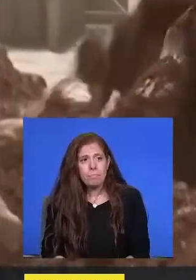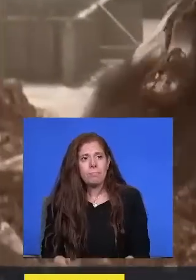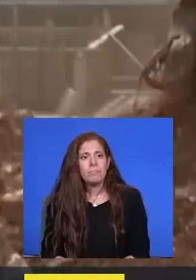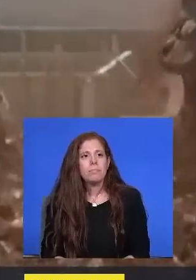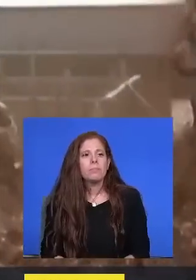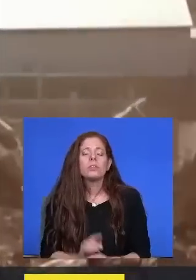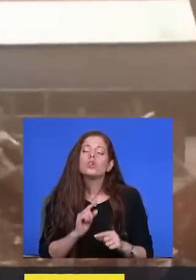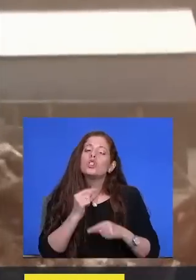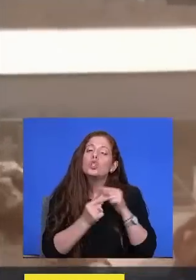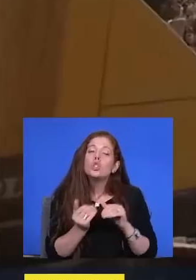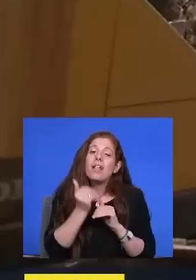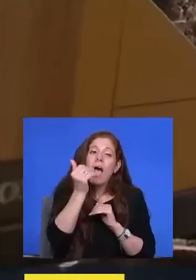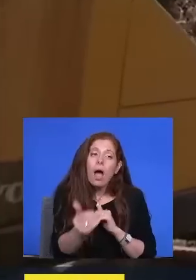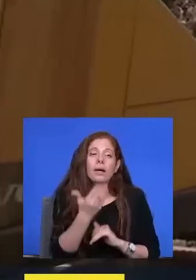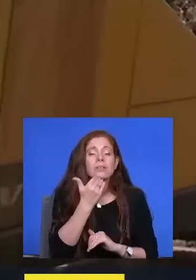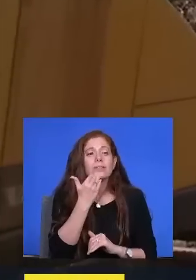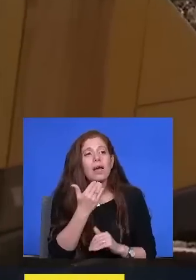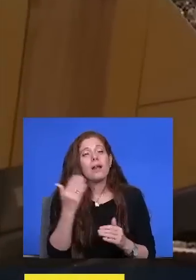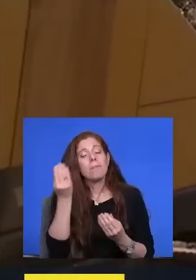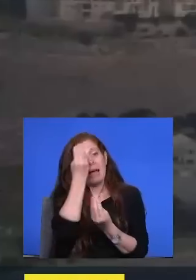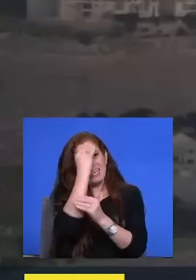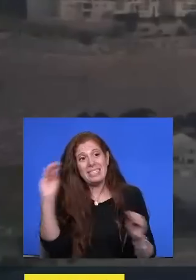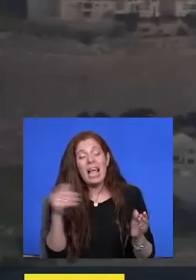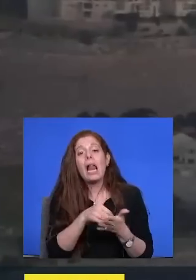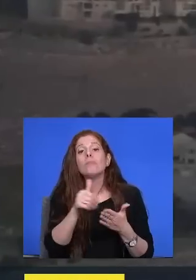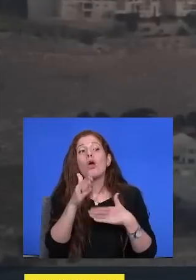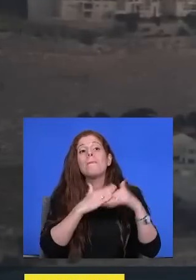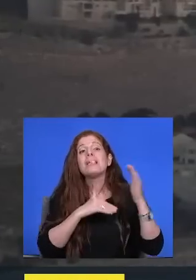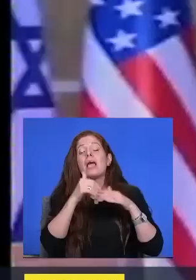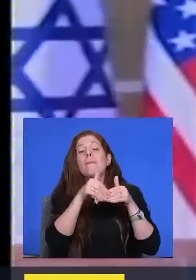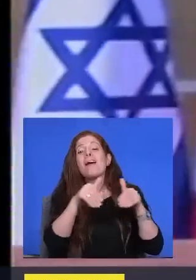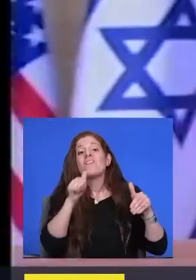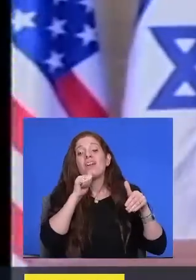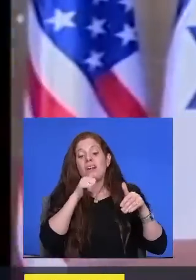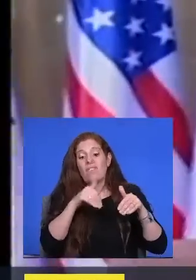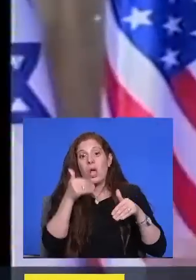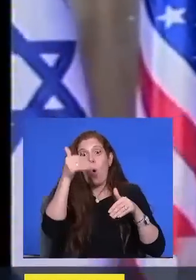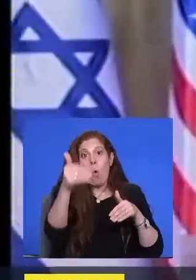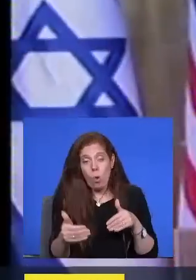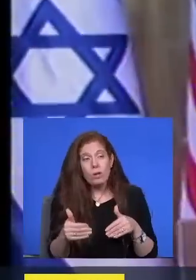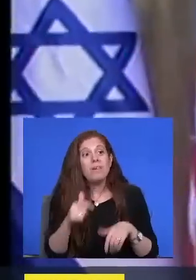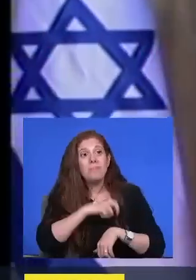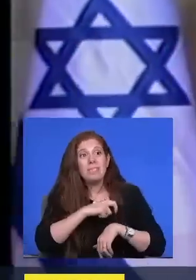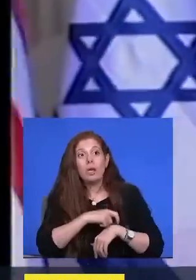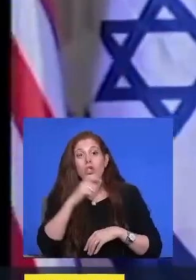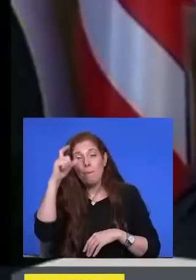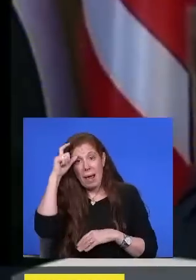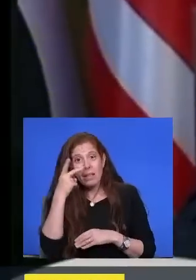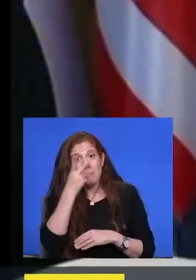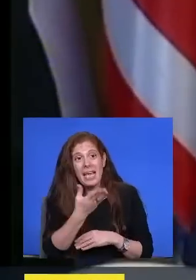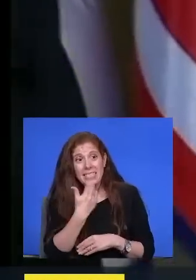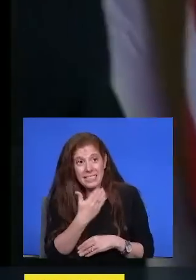שנה אחר כך ישראל מכריזה על המשך בנייה מעבר לקו הירוק בזמן ביקורו של סגן הנשיא ביידן בישראל ומוציאה את